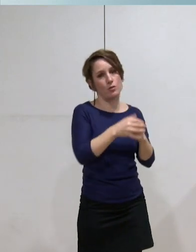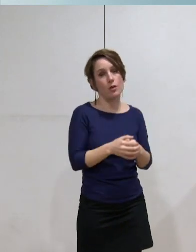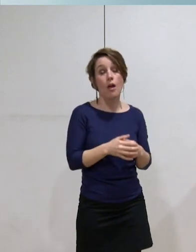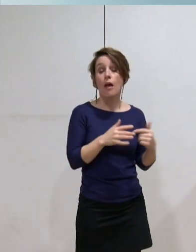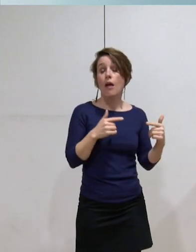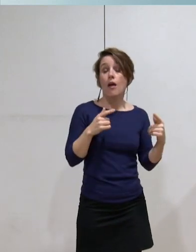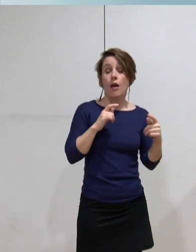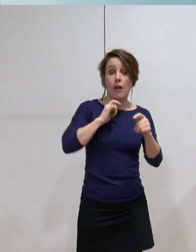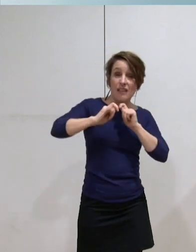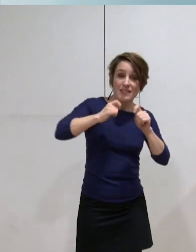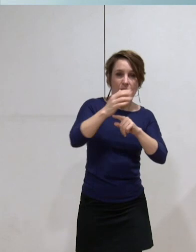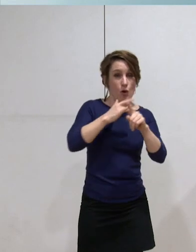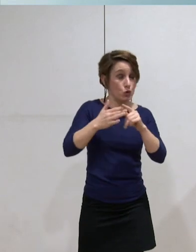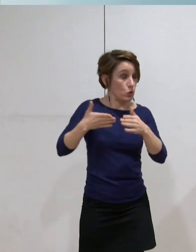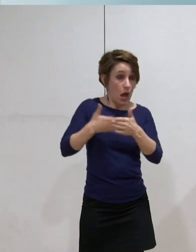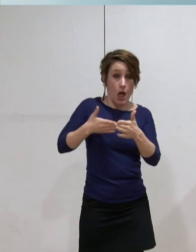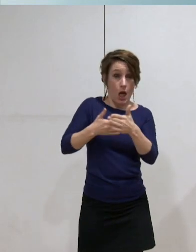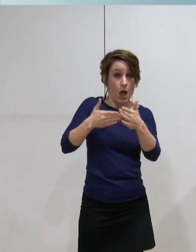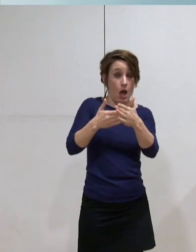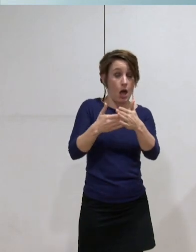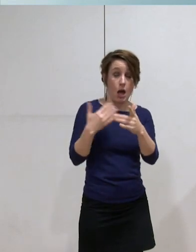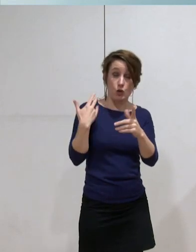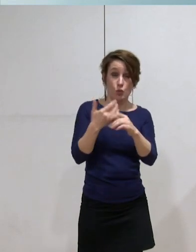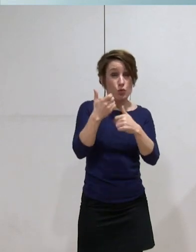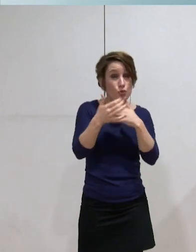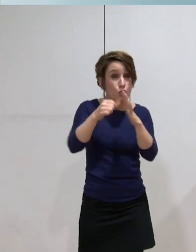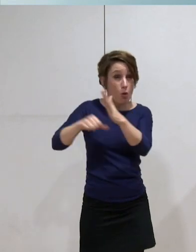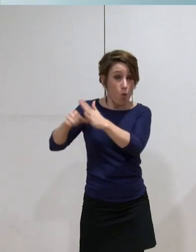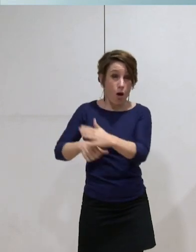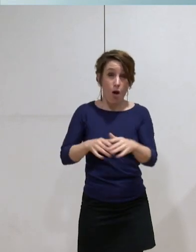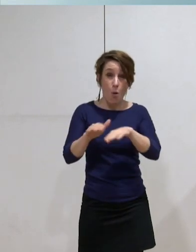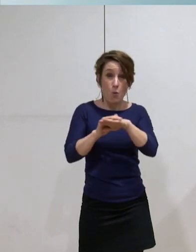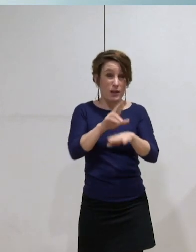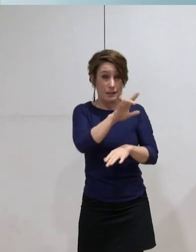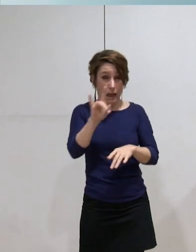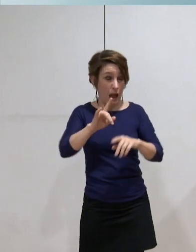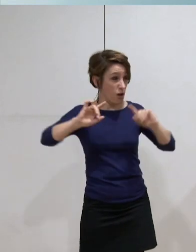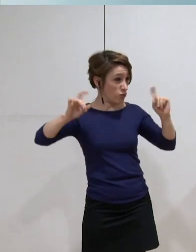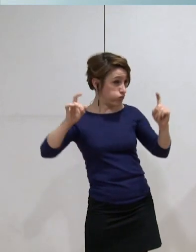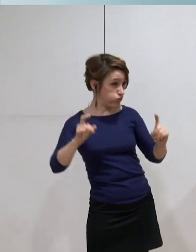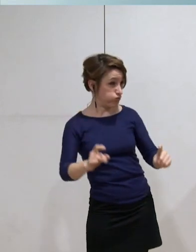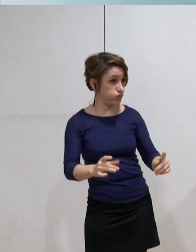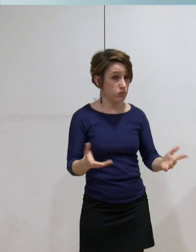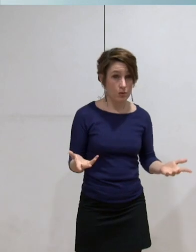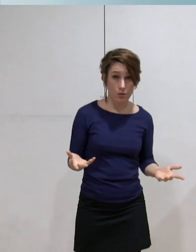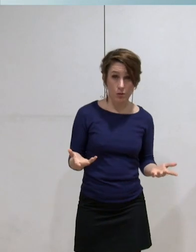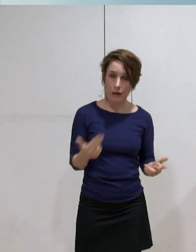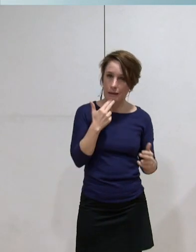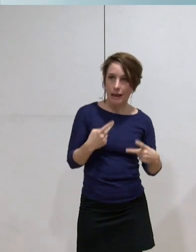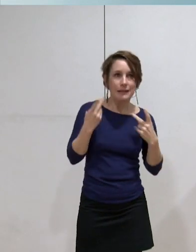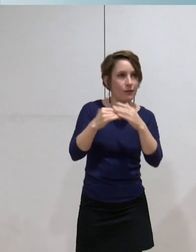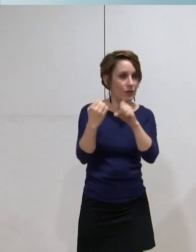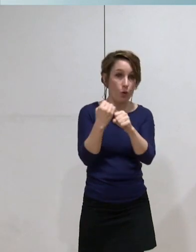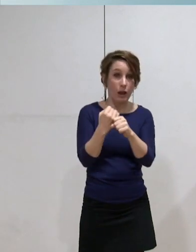plusieurs mois avec une politique RH qui se délite l'abandon des réflexions sur la qualité de vie au